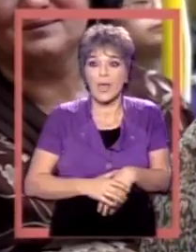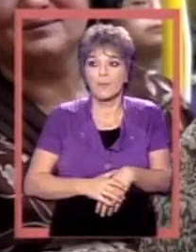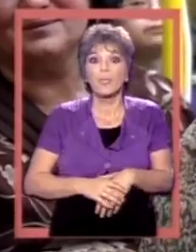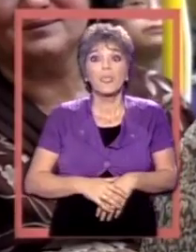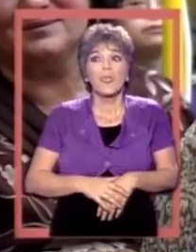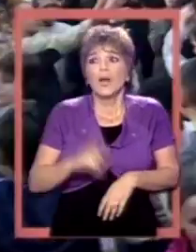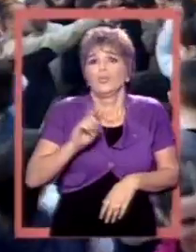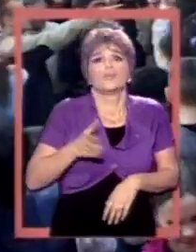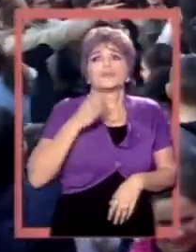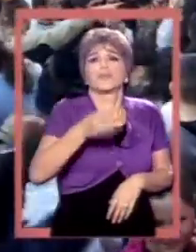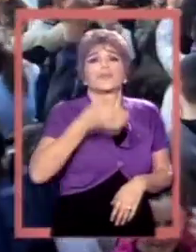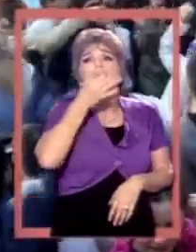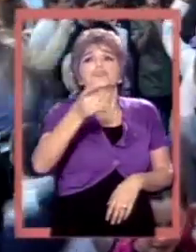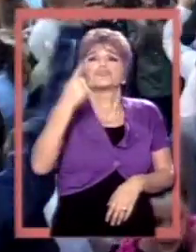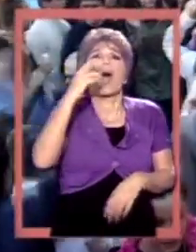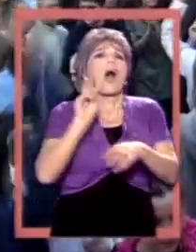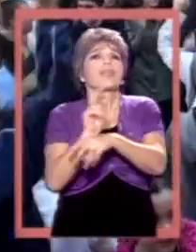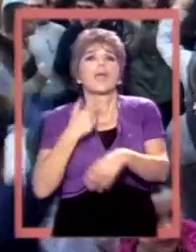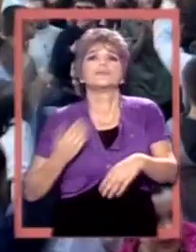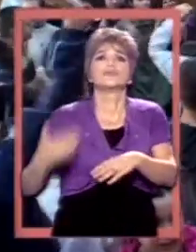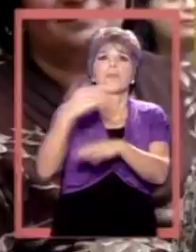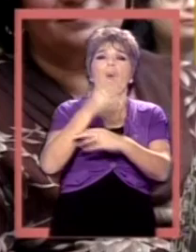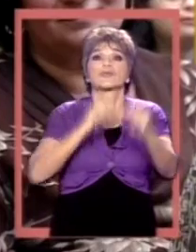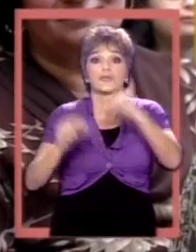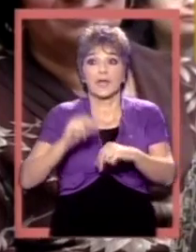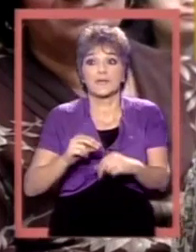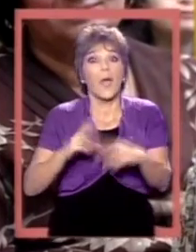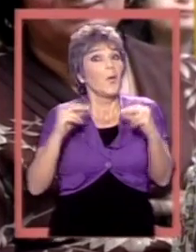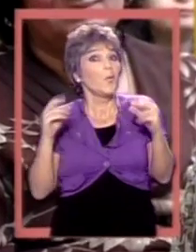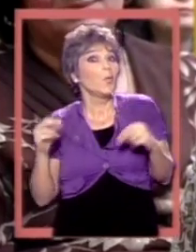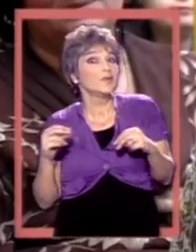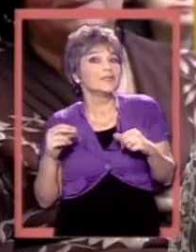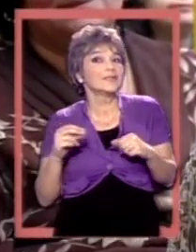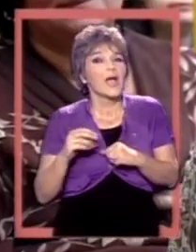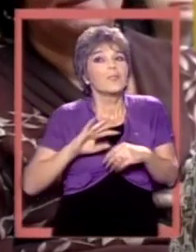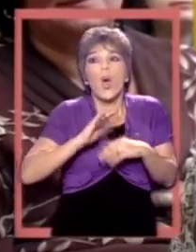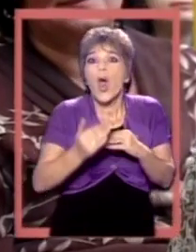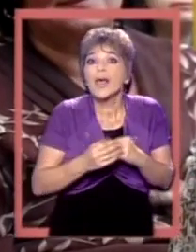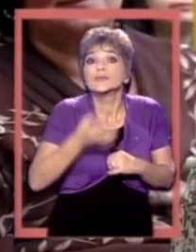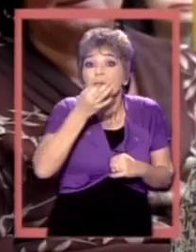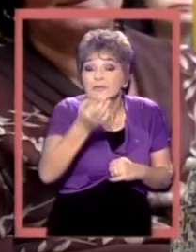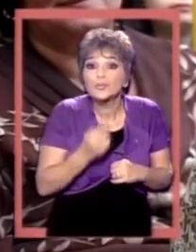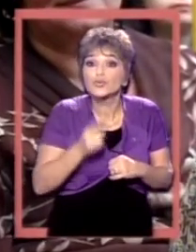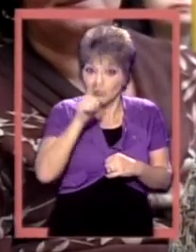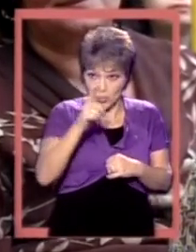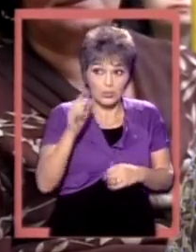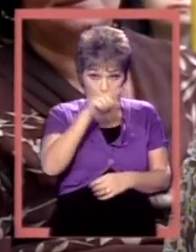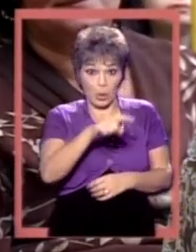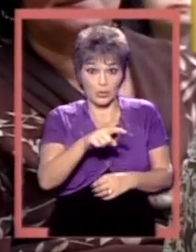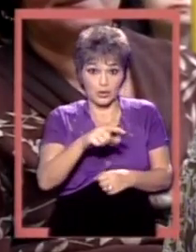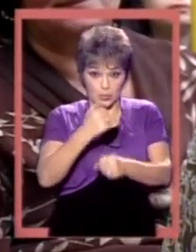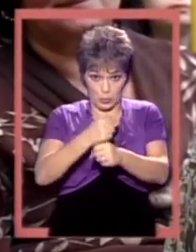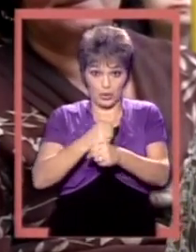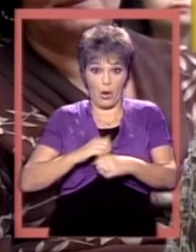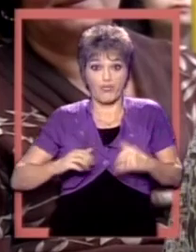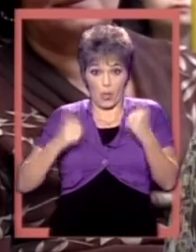ei care mai vorbesc așa știu, dar... Ei mereu mă întreb dacă lucrez ca voluntar și dacă iau bani și am zis nu, munca de voluntariat se face